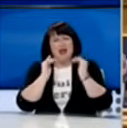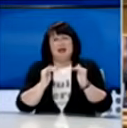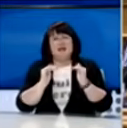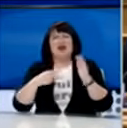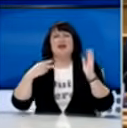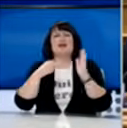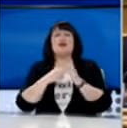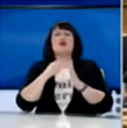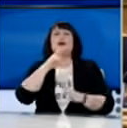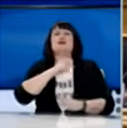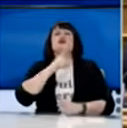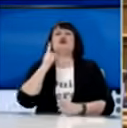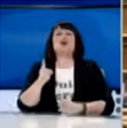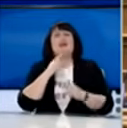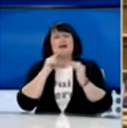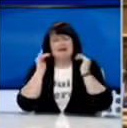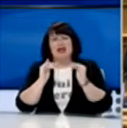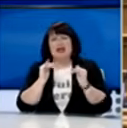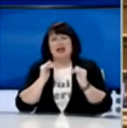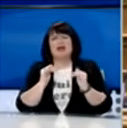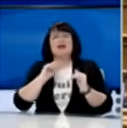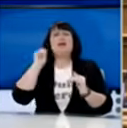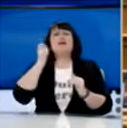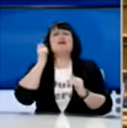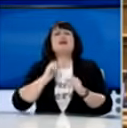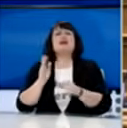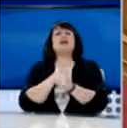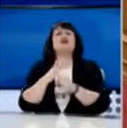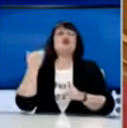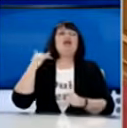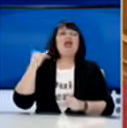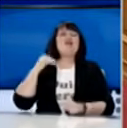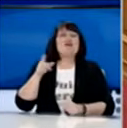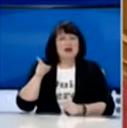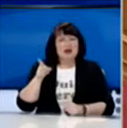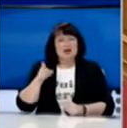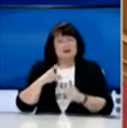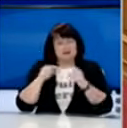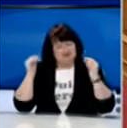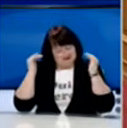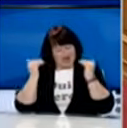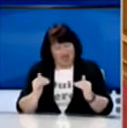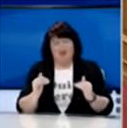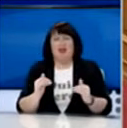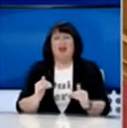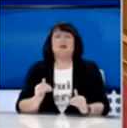το 2021 μετά την εθνική καταστροφή στην Εύβοια. Είπατε